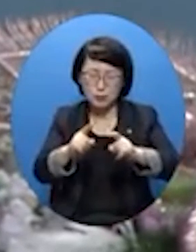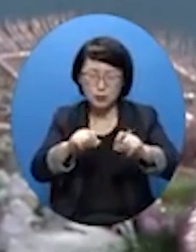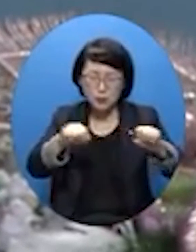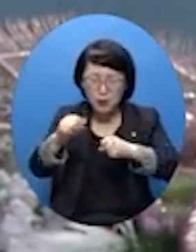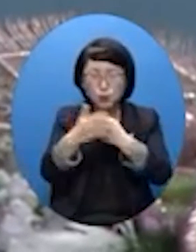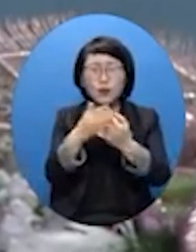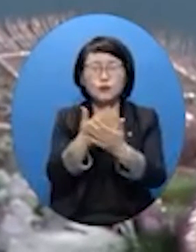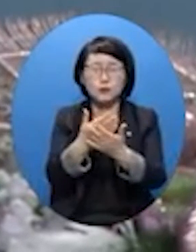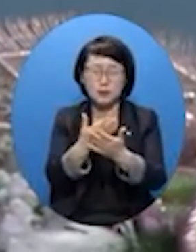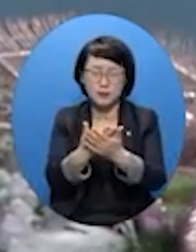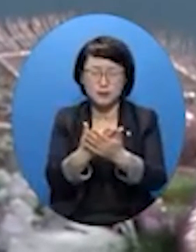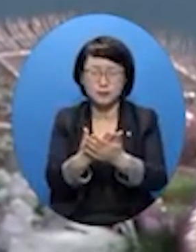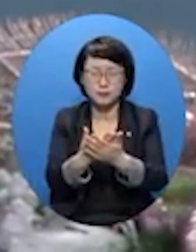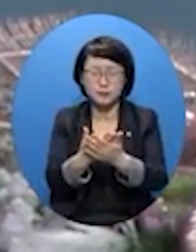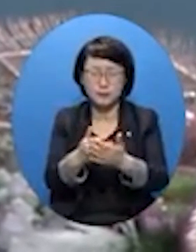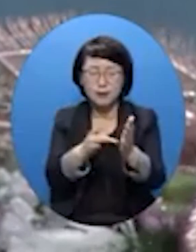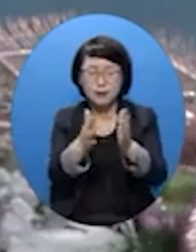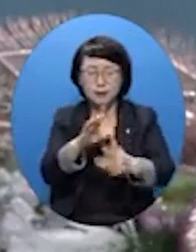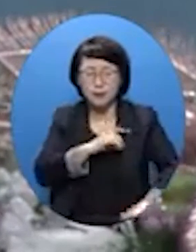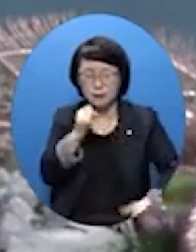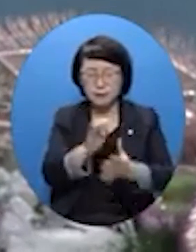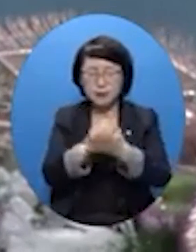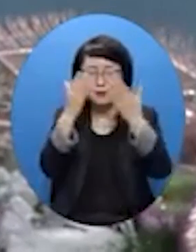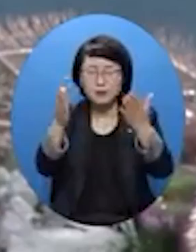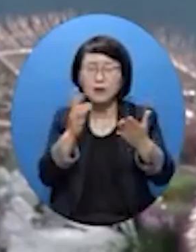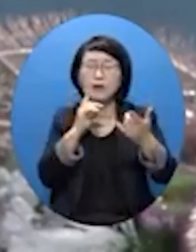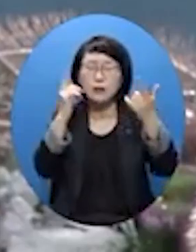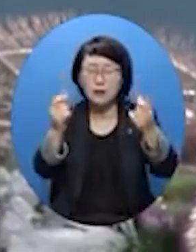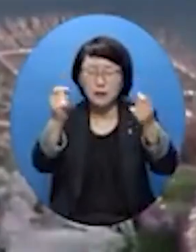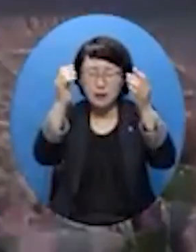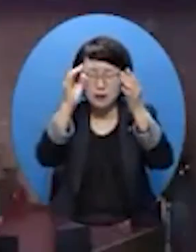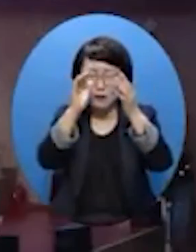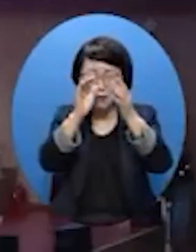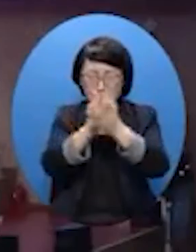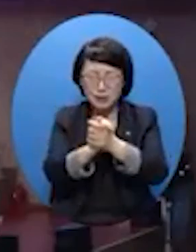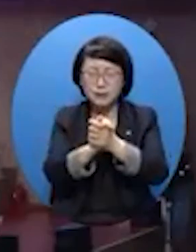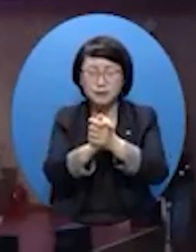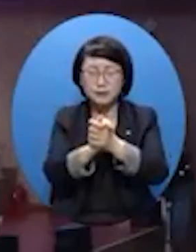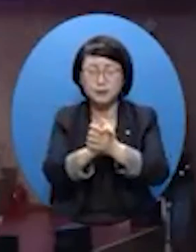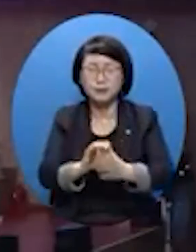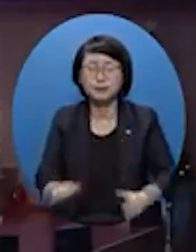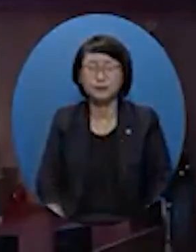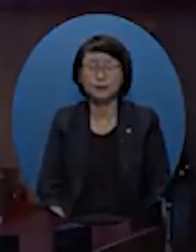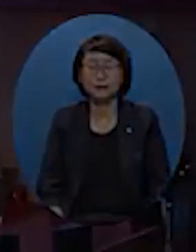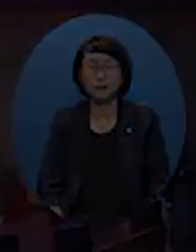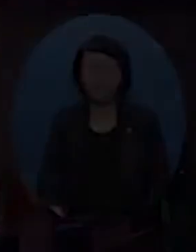역사하여 주옵소서. 예수님의 이름으로 기도 올리옵나이다. 아멘.